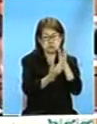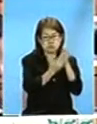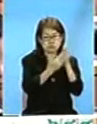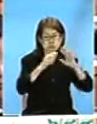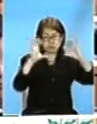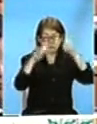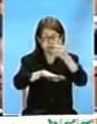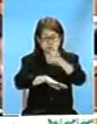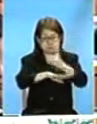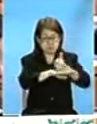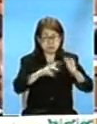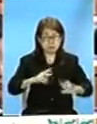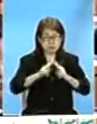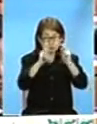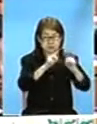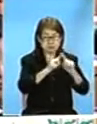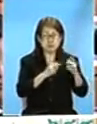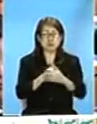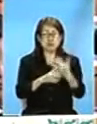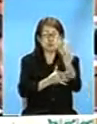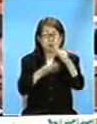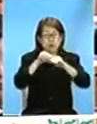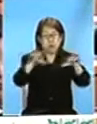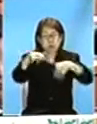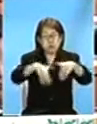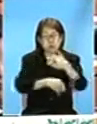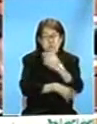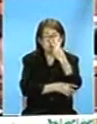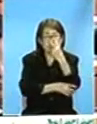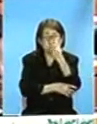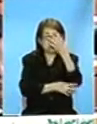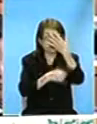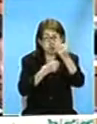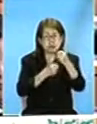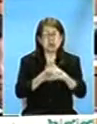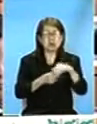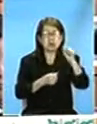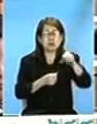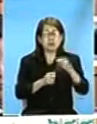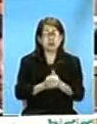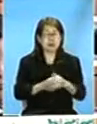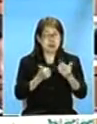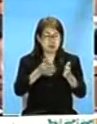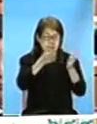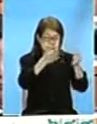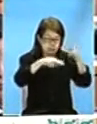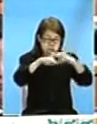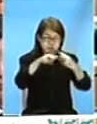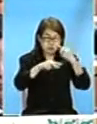บรรยากาศความสนใจของสังคมคนสนใจดังนั้นการควบคุมการบริหารราชการแผ่นดินโดย